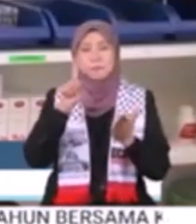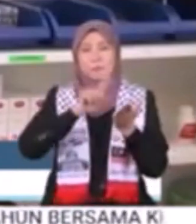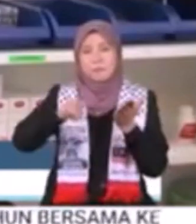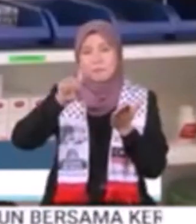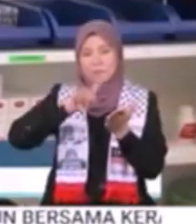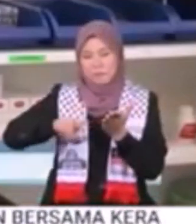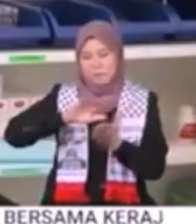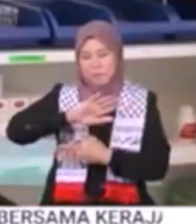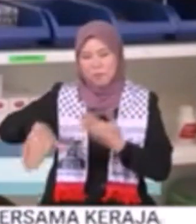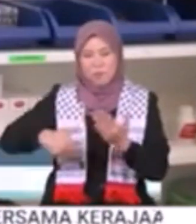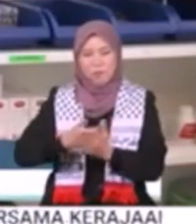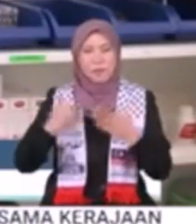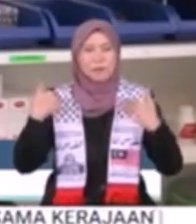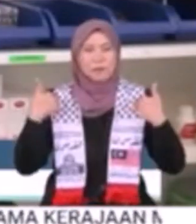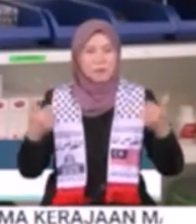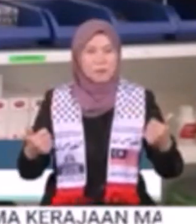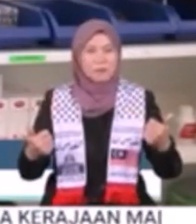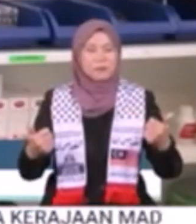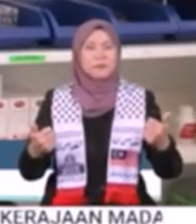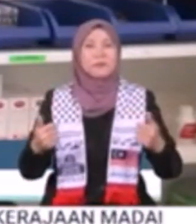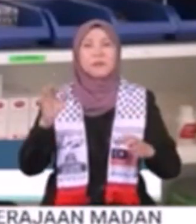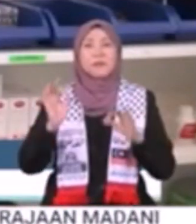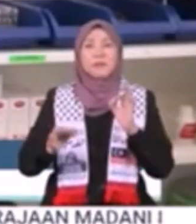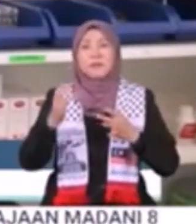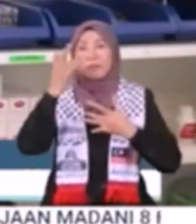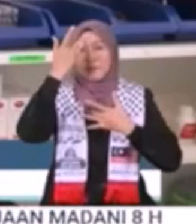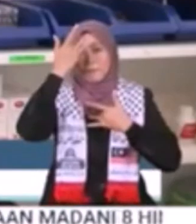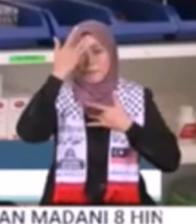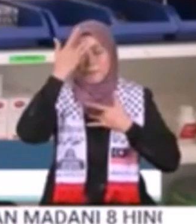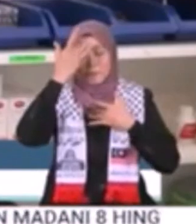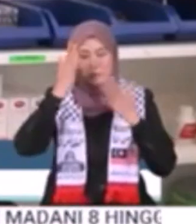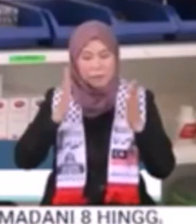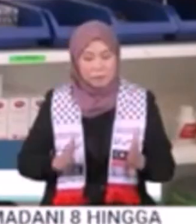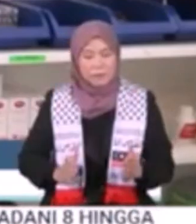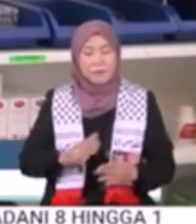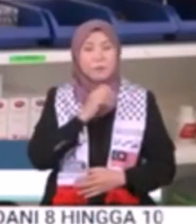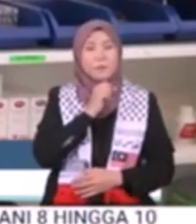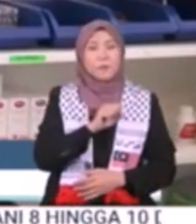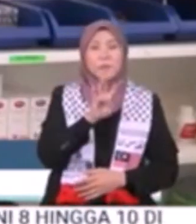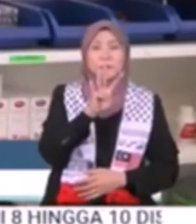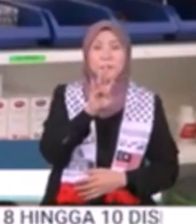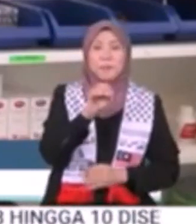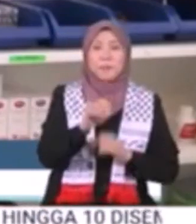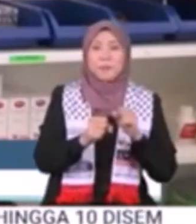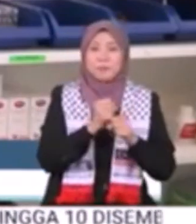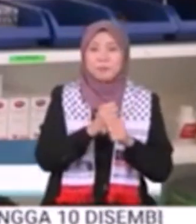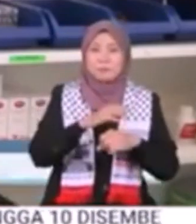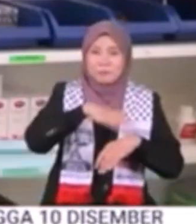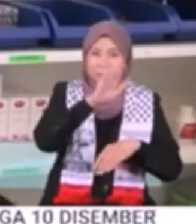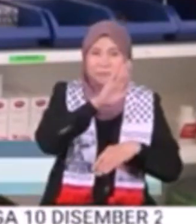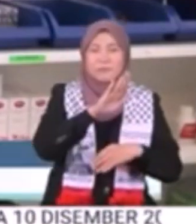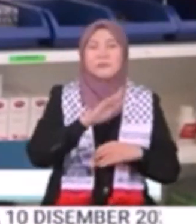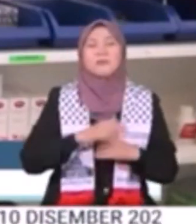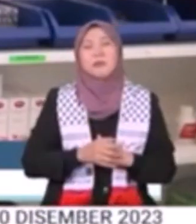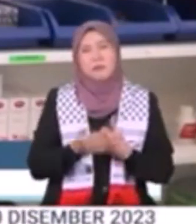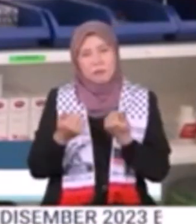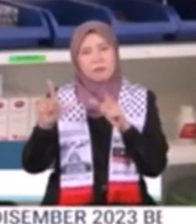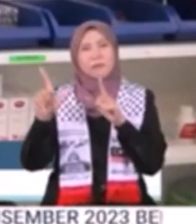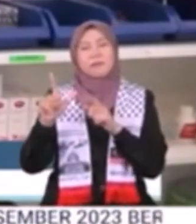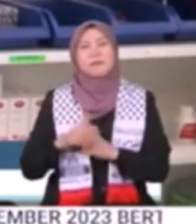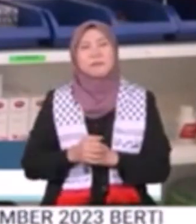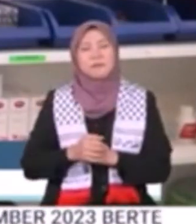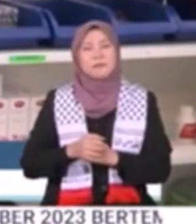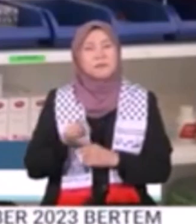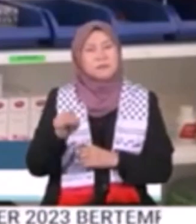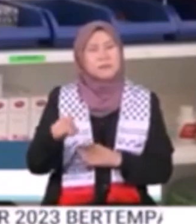ini termasuklah apabila pesakit itu layak berumur 40 tahun dan ke atas, didapati